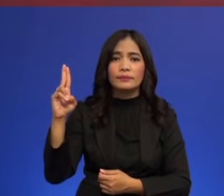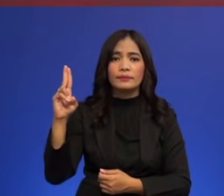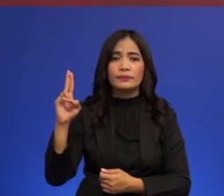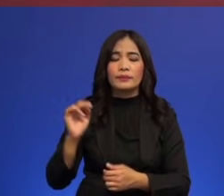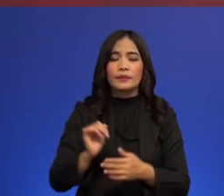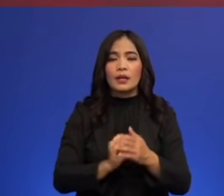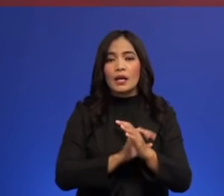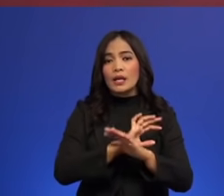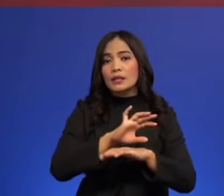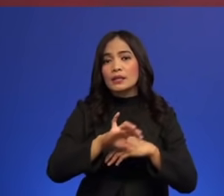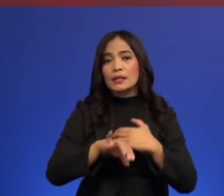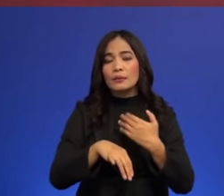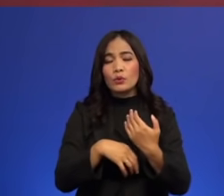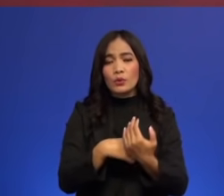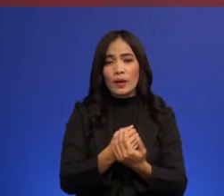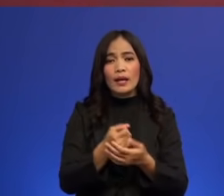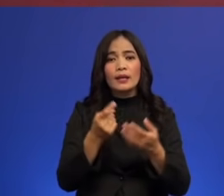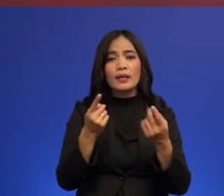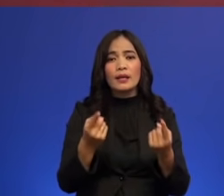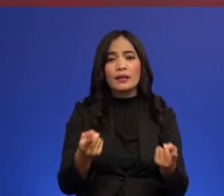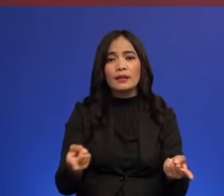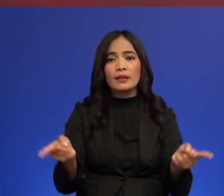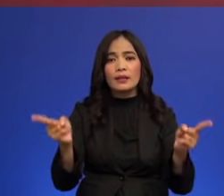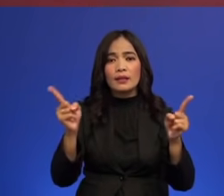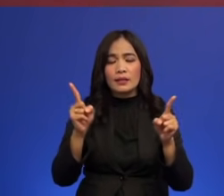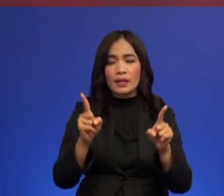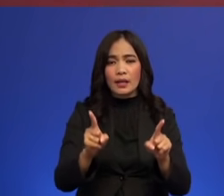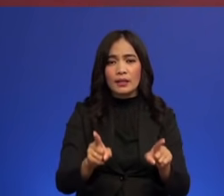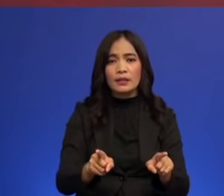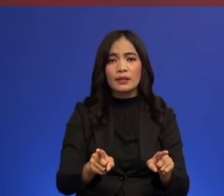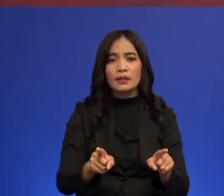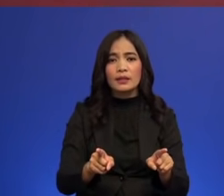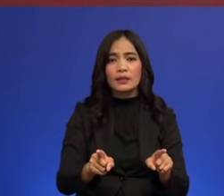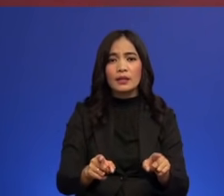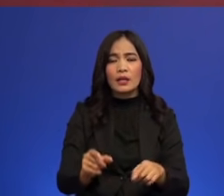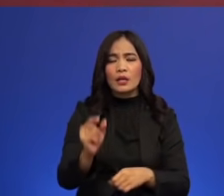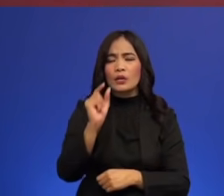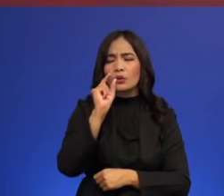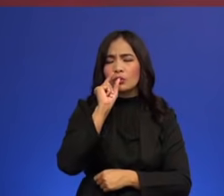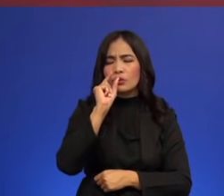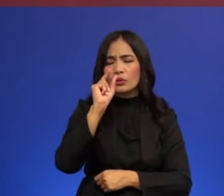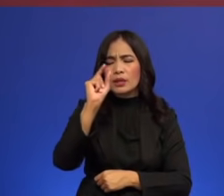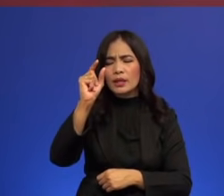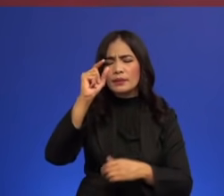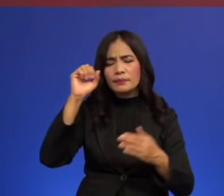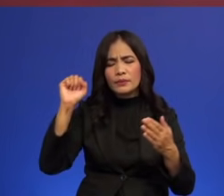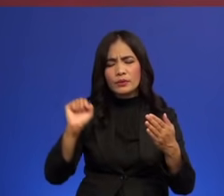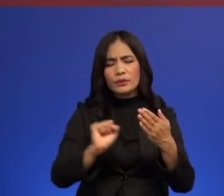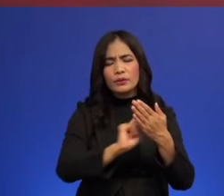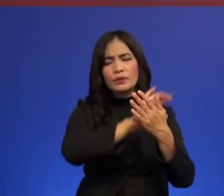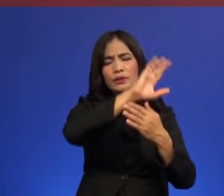semua yang terjadi untuk